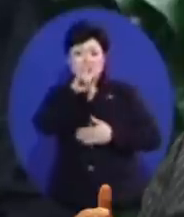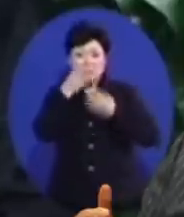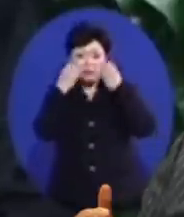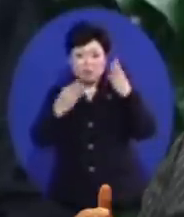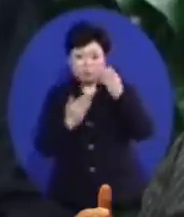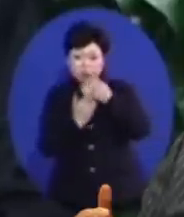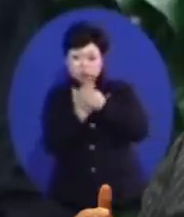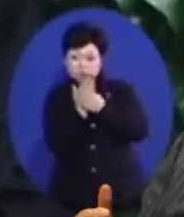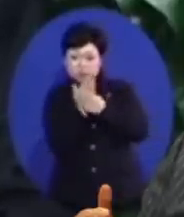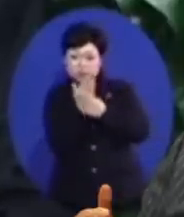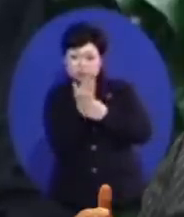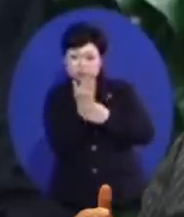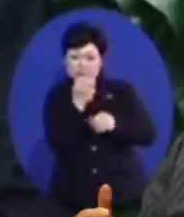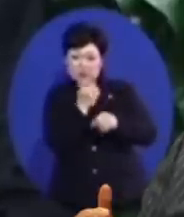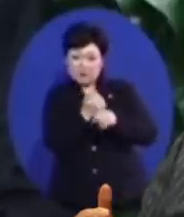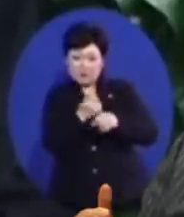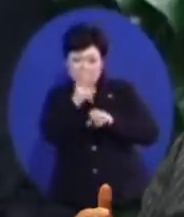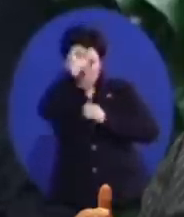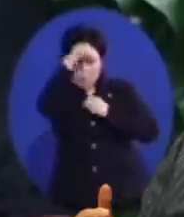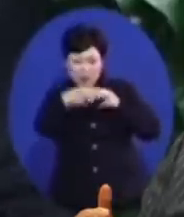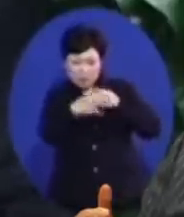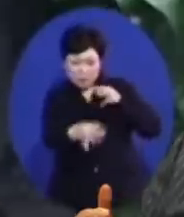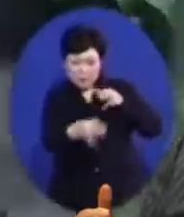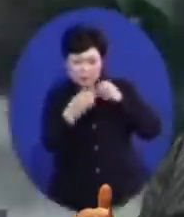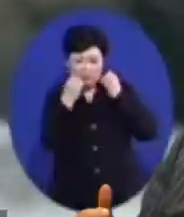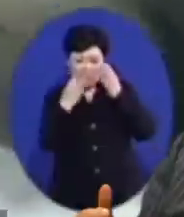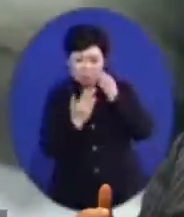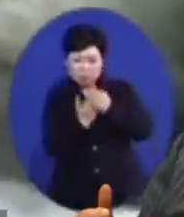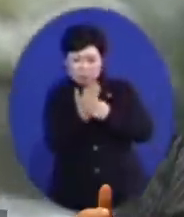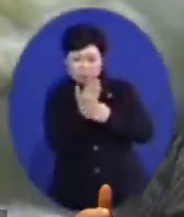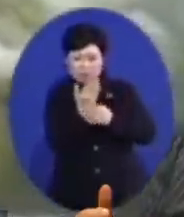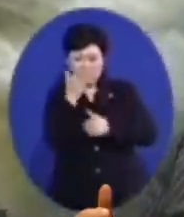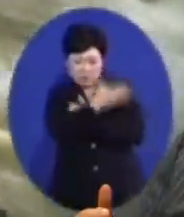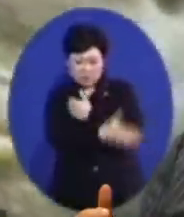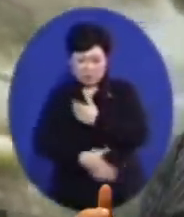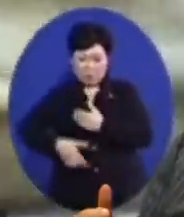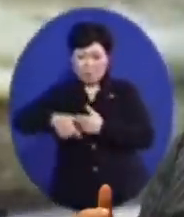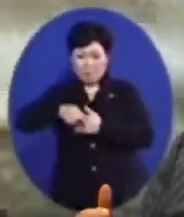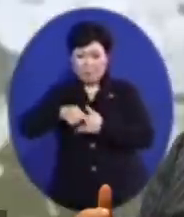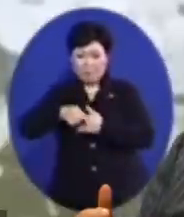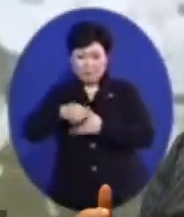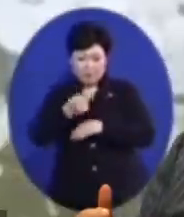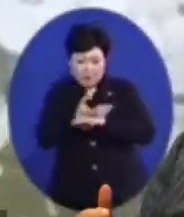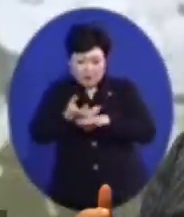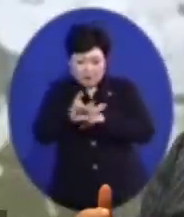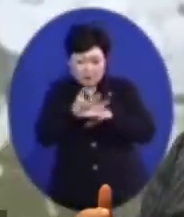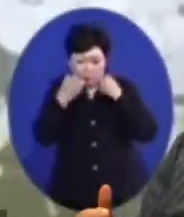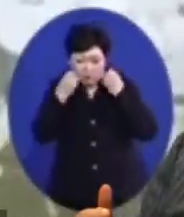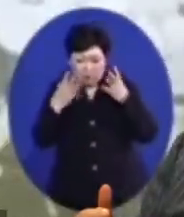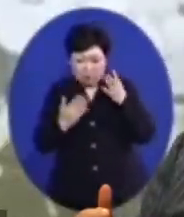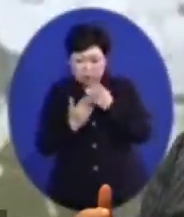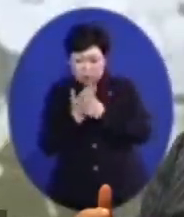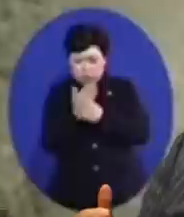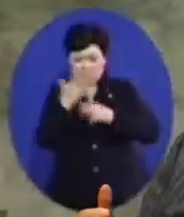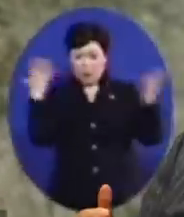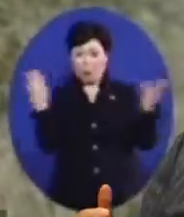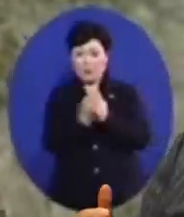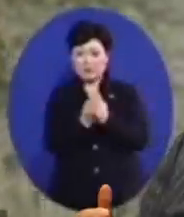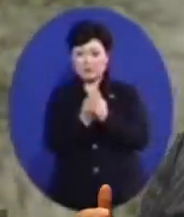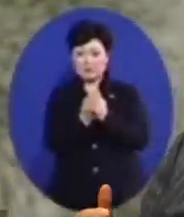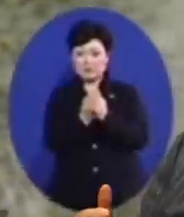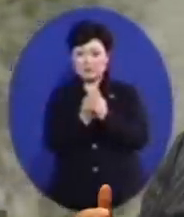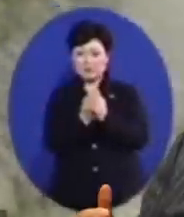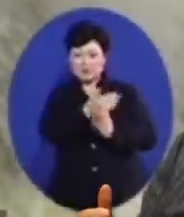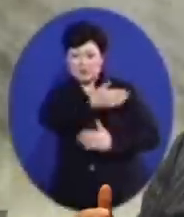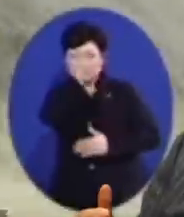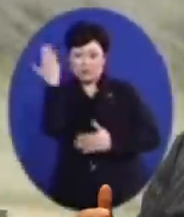납니다. 발톱이 새로 나오고 몸에 털도 새로 나와서 완전히